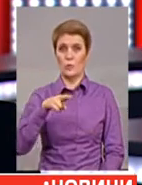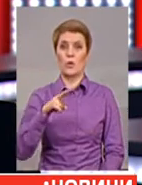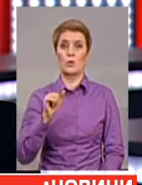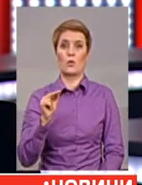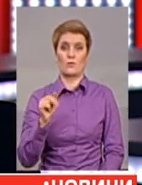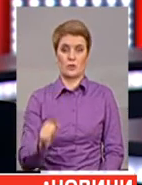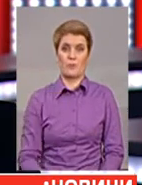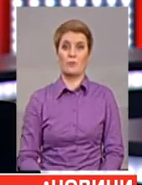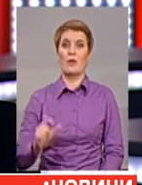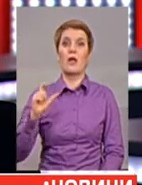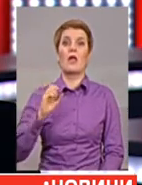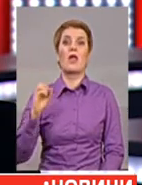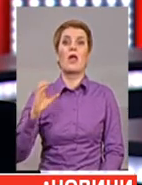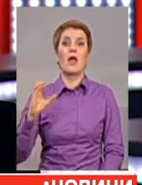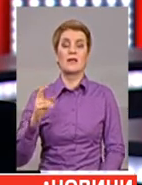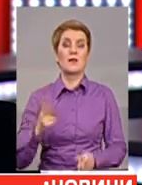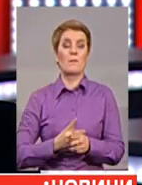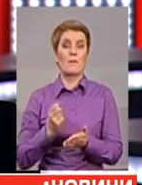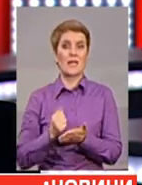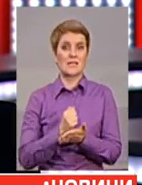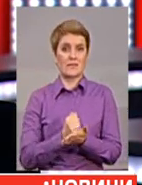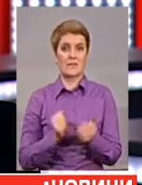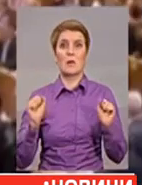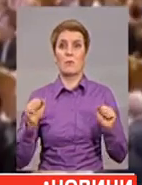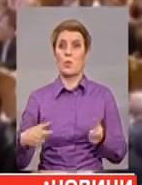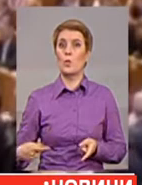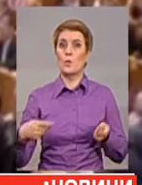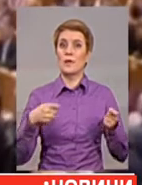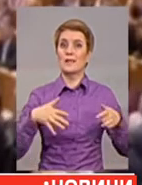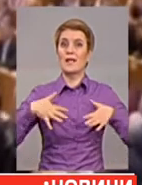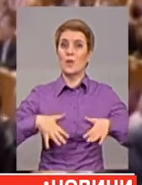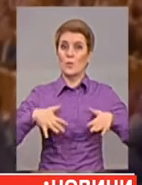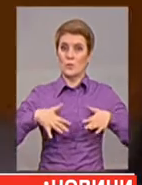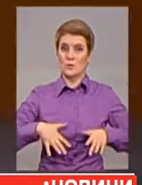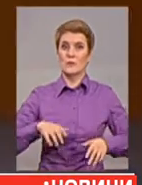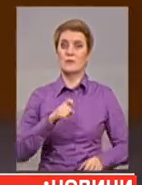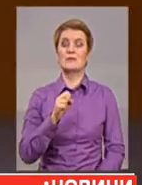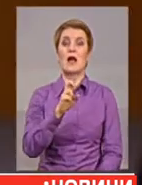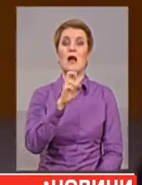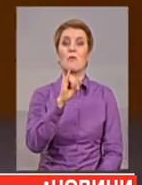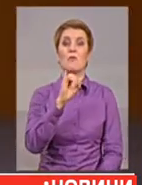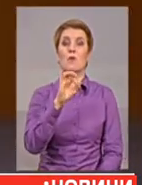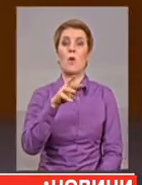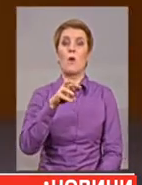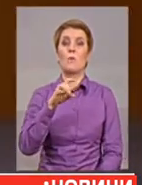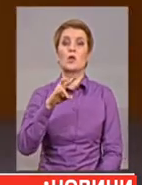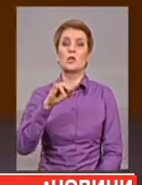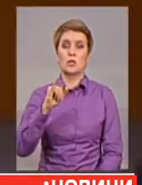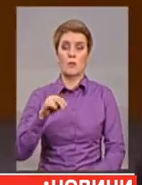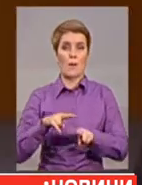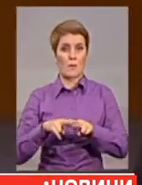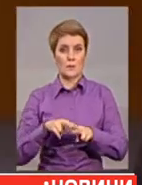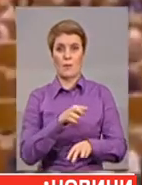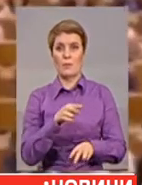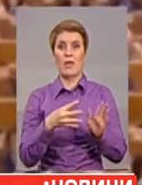У ЄС безвіз. Відсьогодні можуть їздити грузини. В Об'єднану Європу їх пускатимуть за біометричними паспортами. Не більш, як на 90 днів